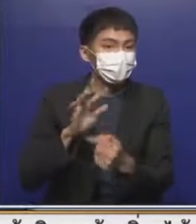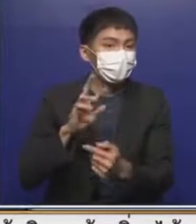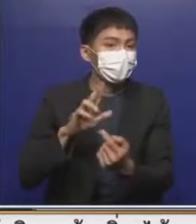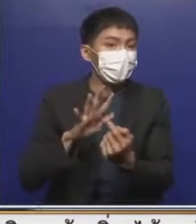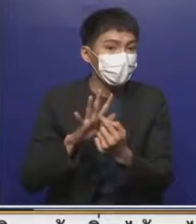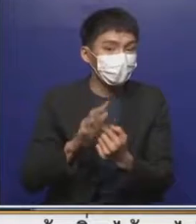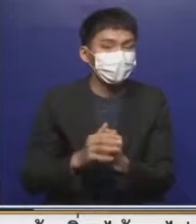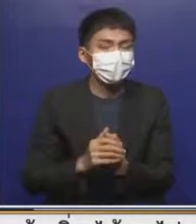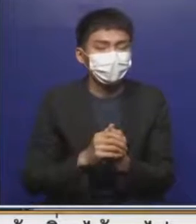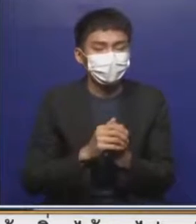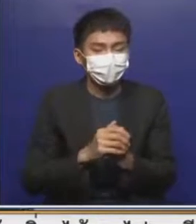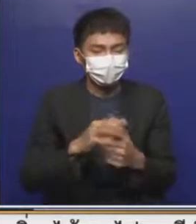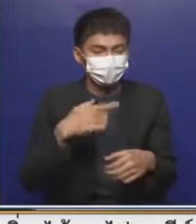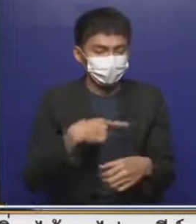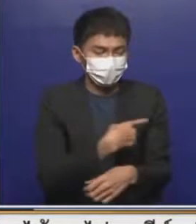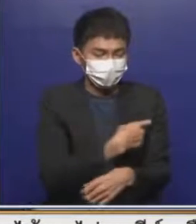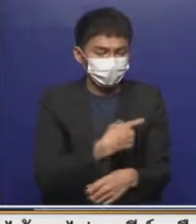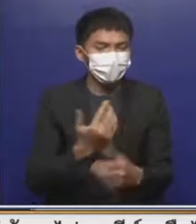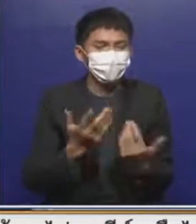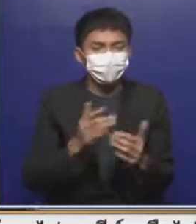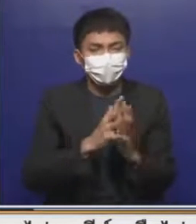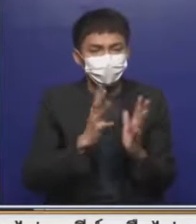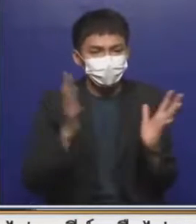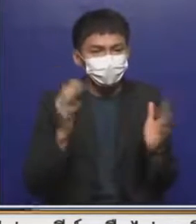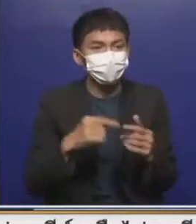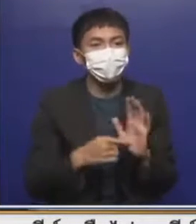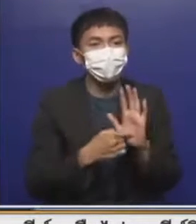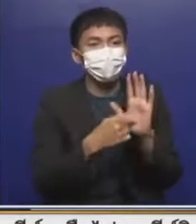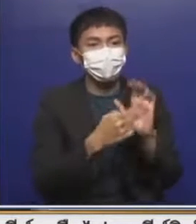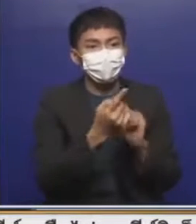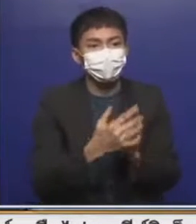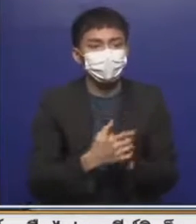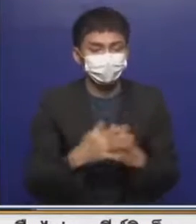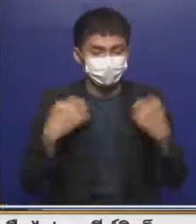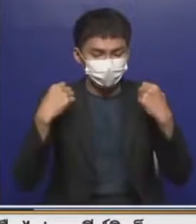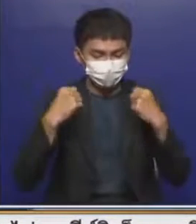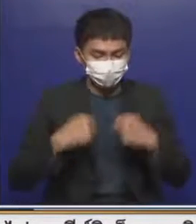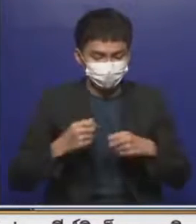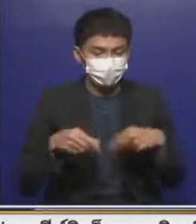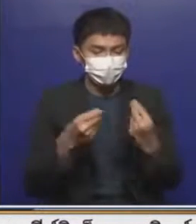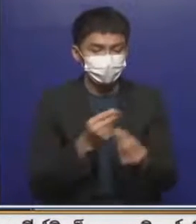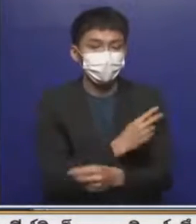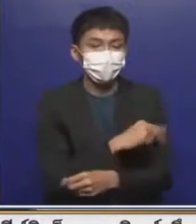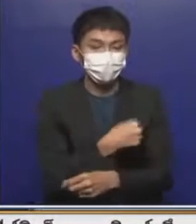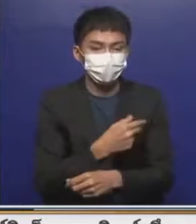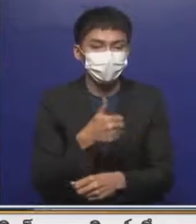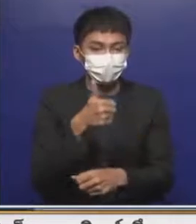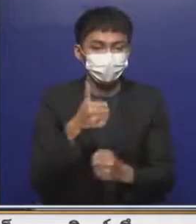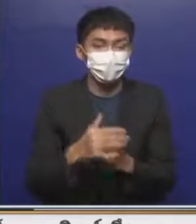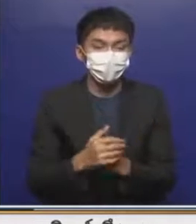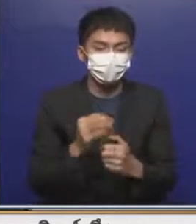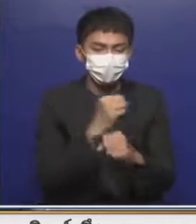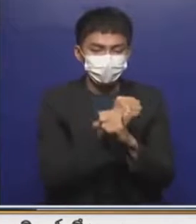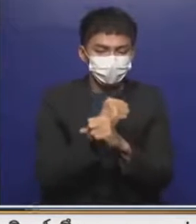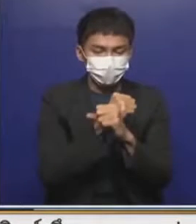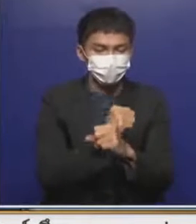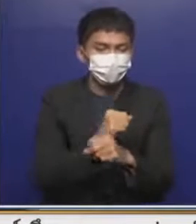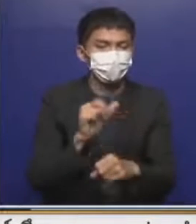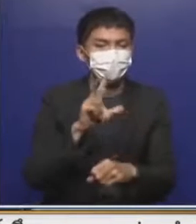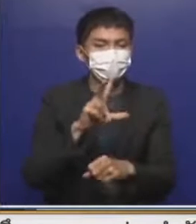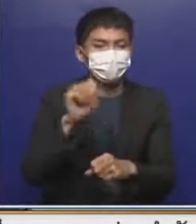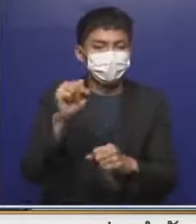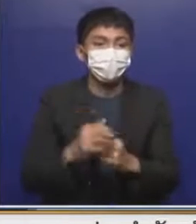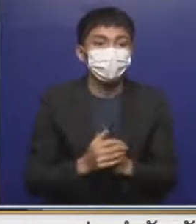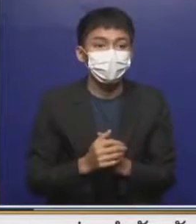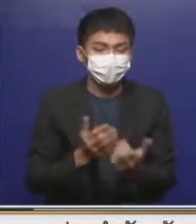ตรจ RTPCR ตรจได้ 1 ล้านคนซือชุด PAPR ให้คณหมอได้ทำงานอยปลดภายไดถง 3 แสนชดเอ